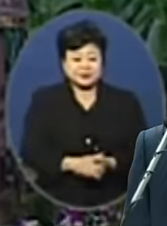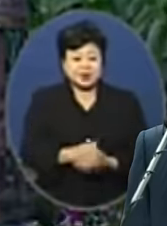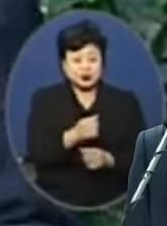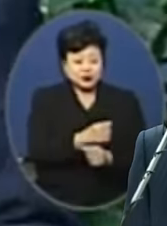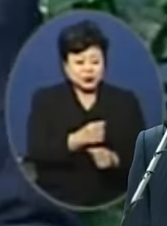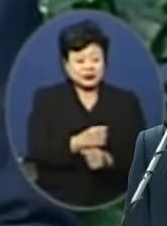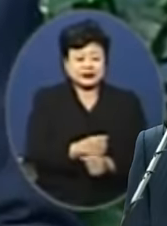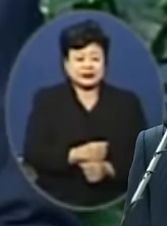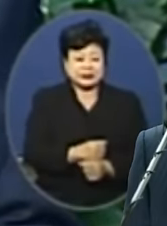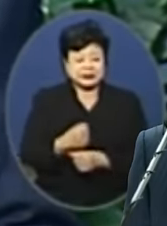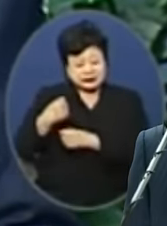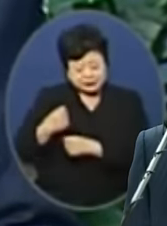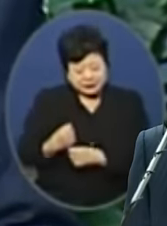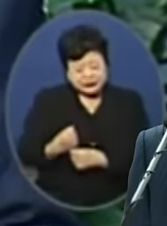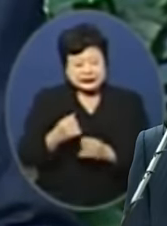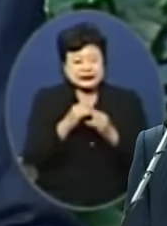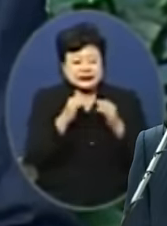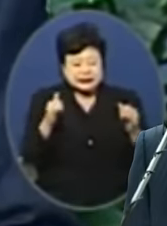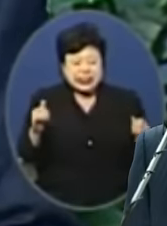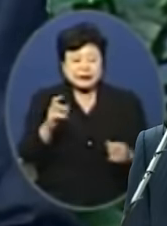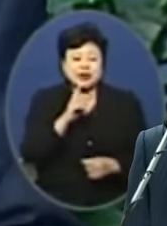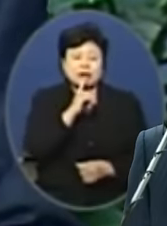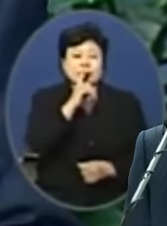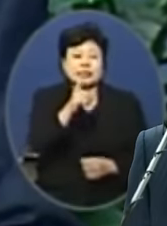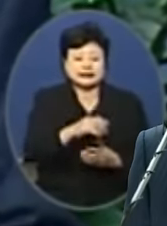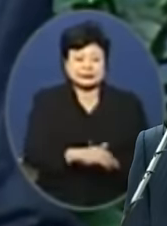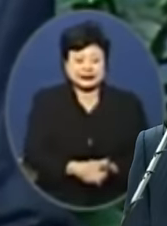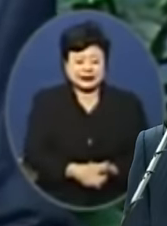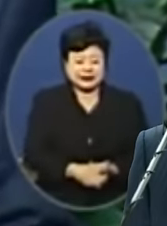수고하고 무거운 짐을 진 자들이라고 말씀하고 있는